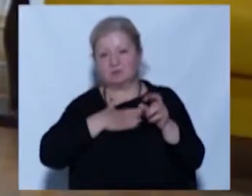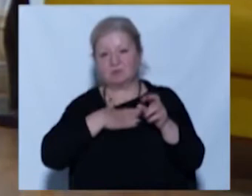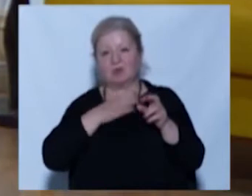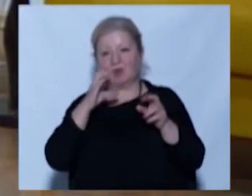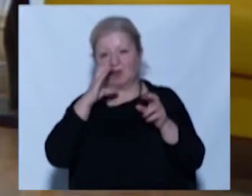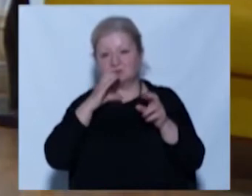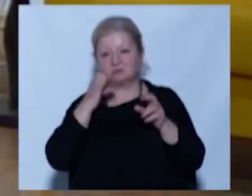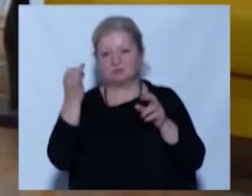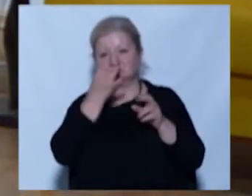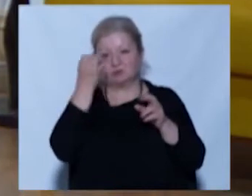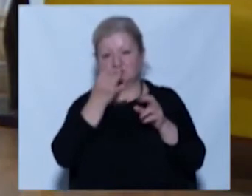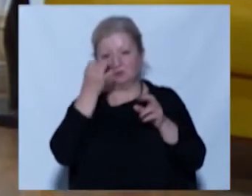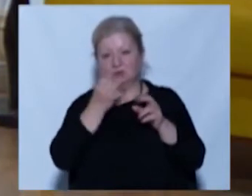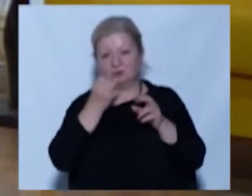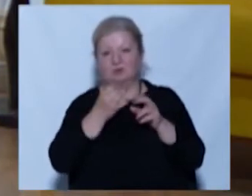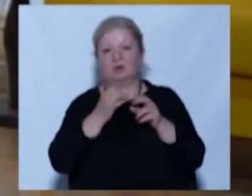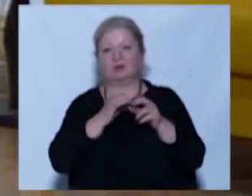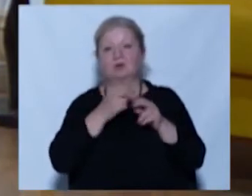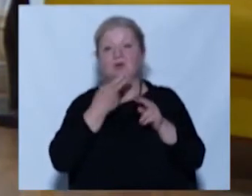თემა ჩემი კლასის ისტორია.